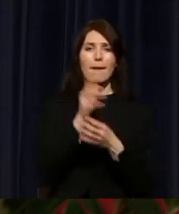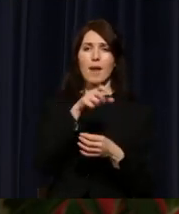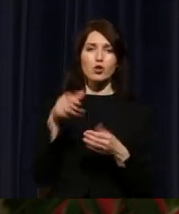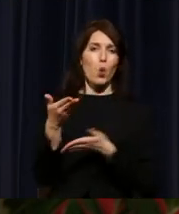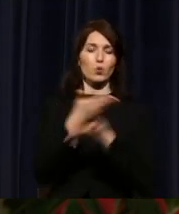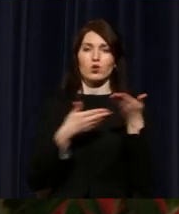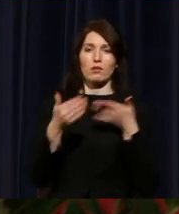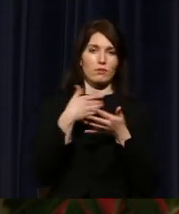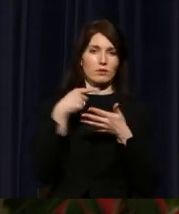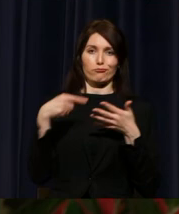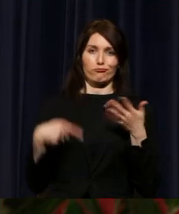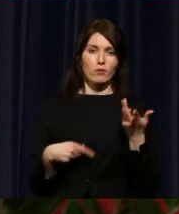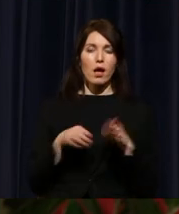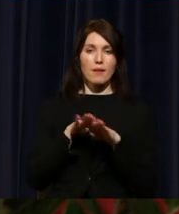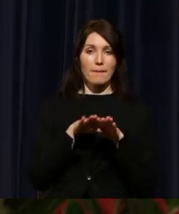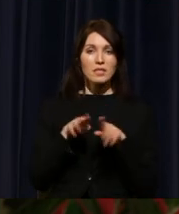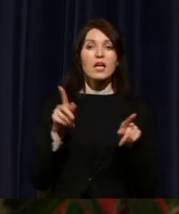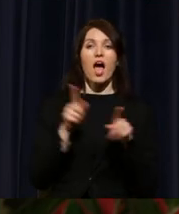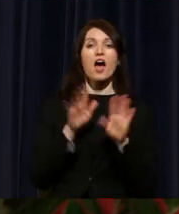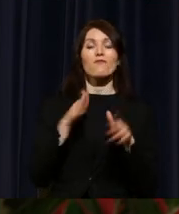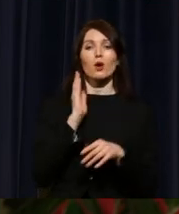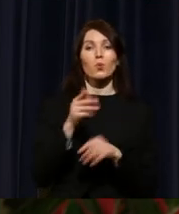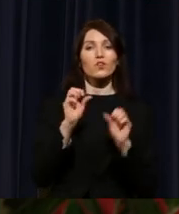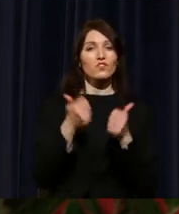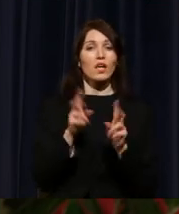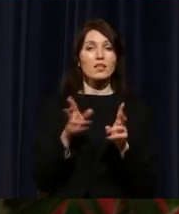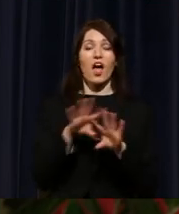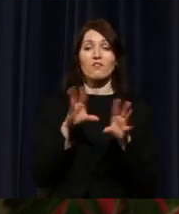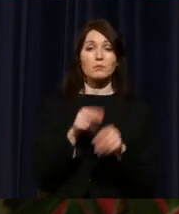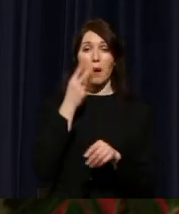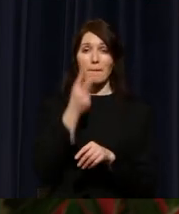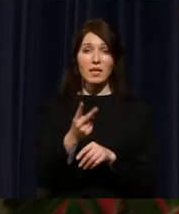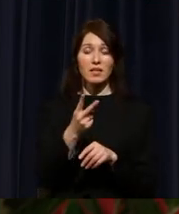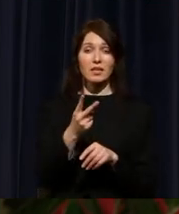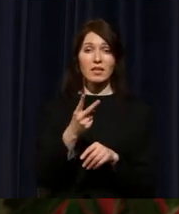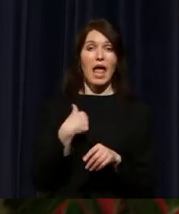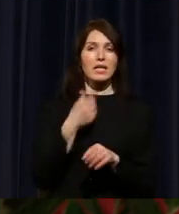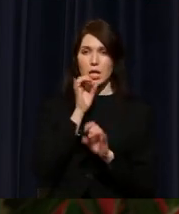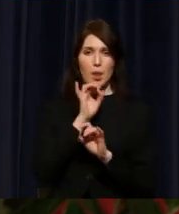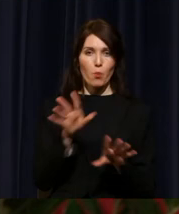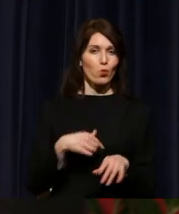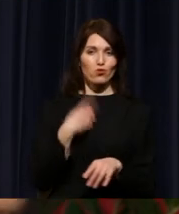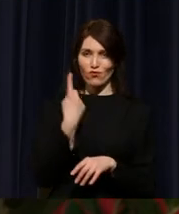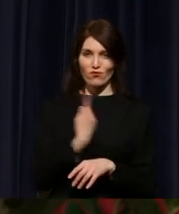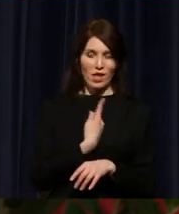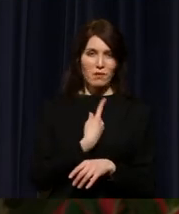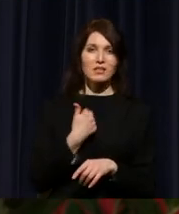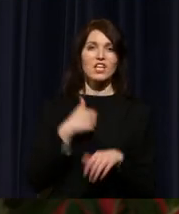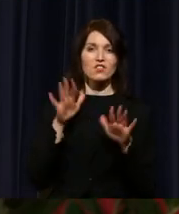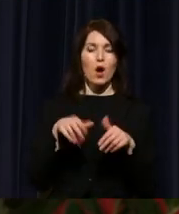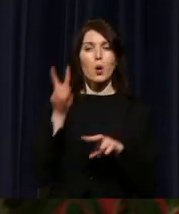sadarbība un tamlīdzīgi. Kad nu, tas arī varbūt ir veids, kā vispār paskatīties, ka es nebūšu viens un es varu